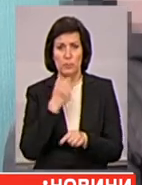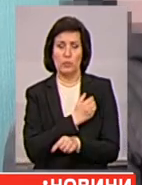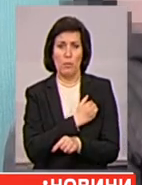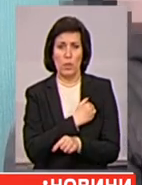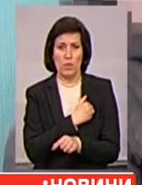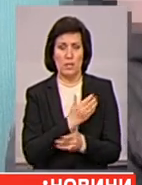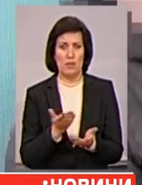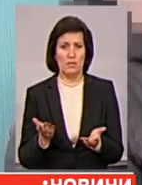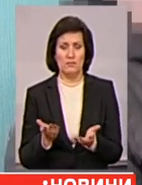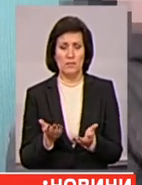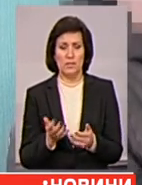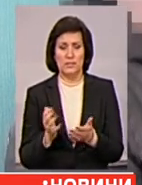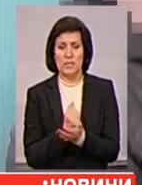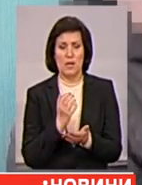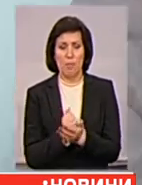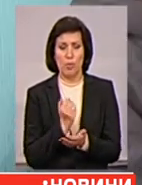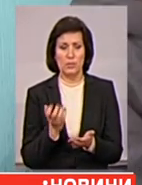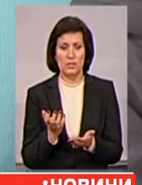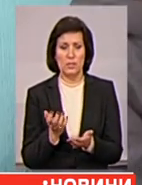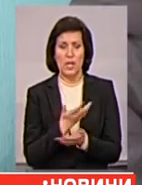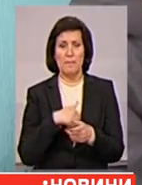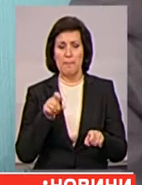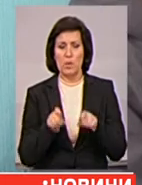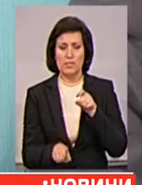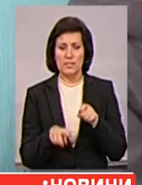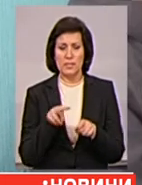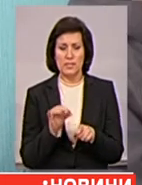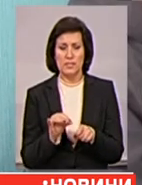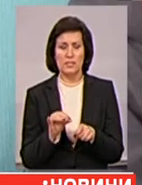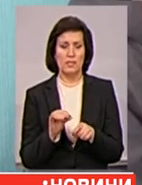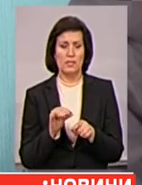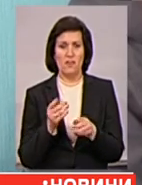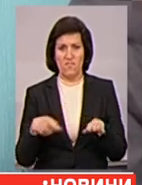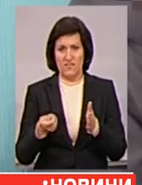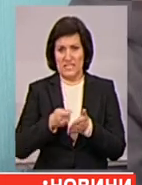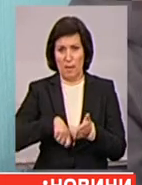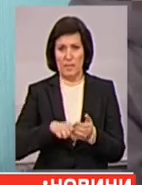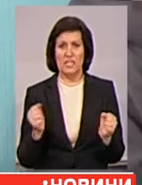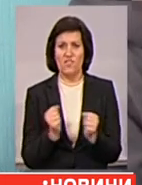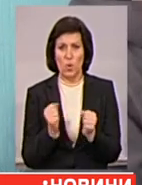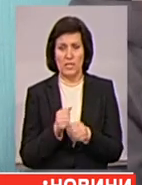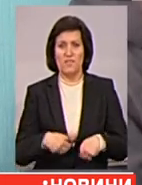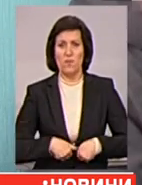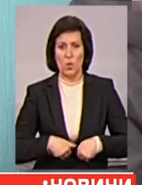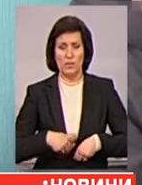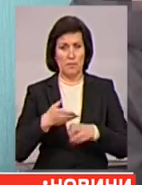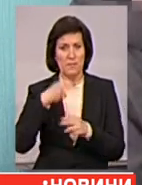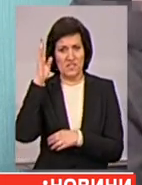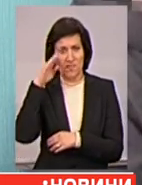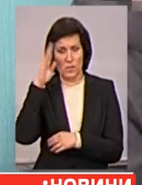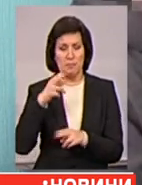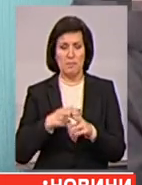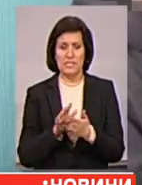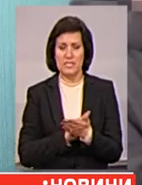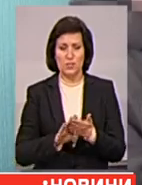хотів, ну, заработать себе. Мы просидели в заперти, в холоде, без воды,